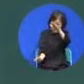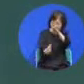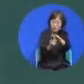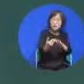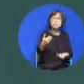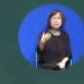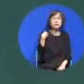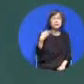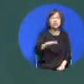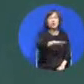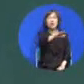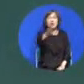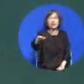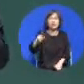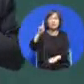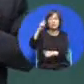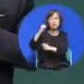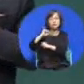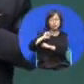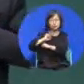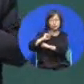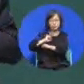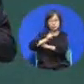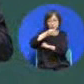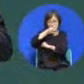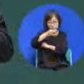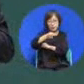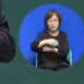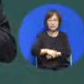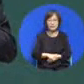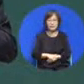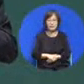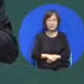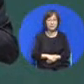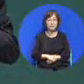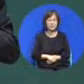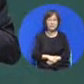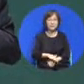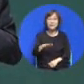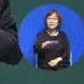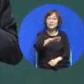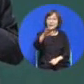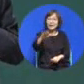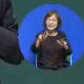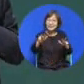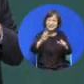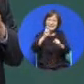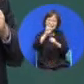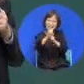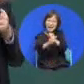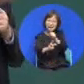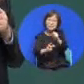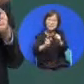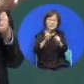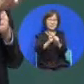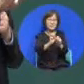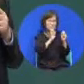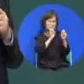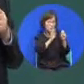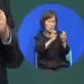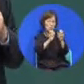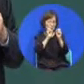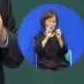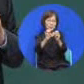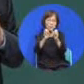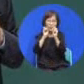hosts that carry out God's will. 우리가 지금 30년 동안 전도해 오고 있는데 예, 저는 늘 일하는